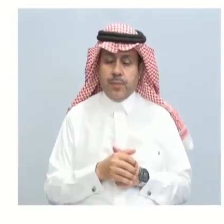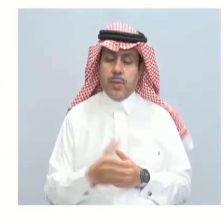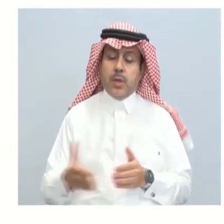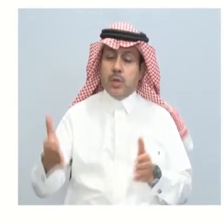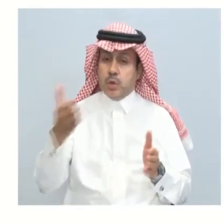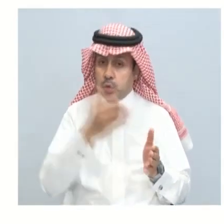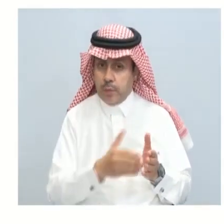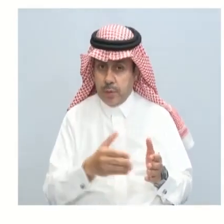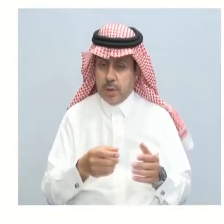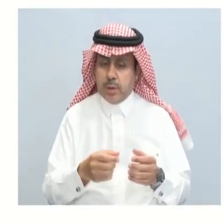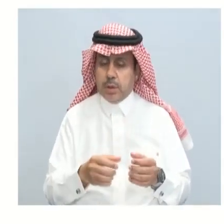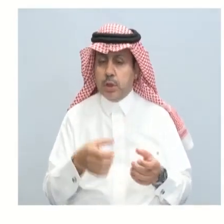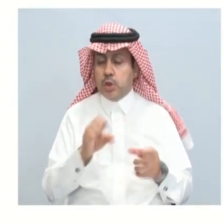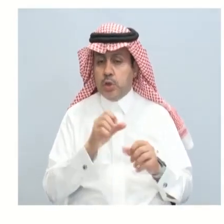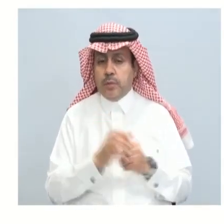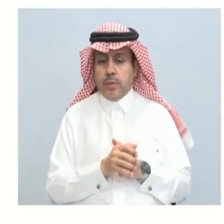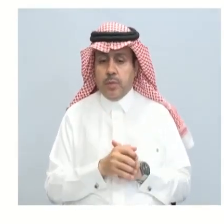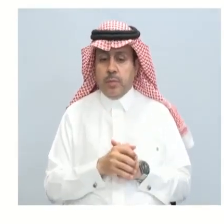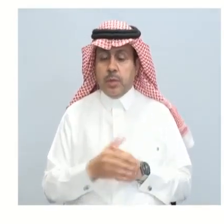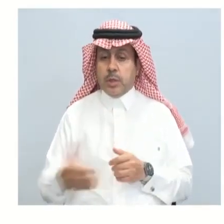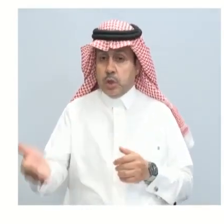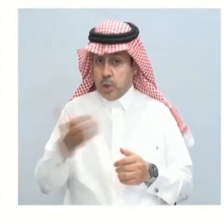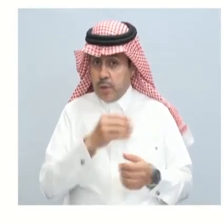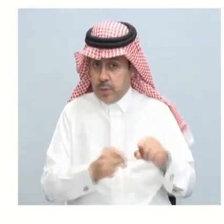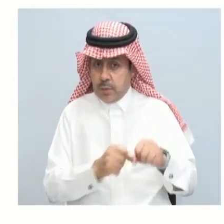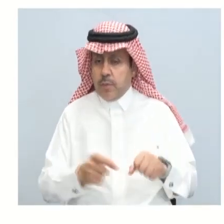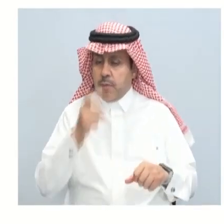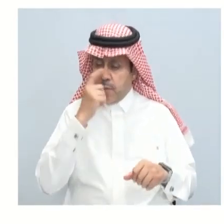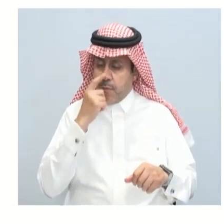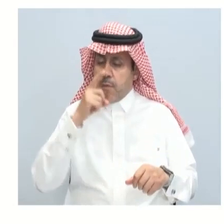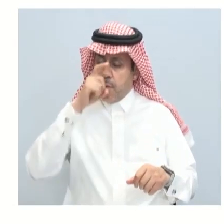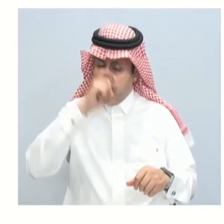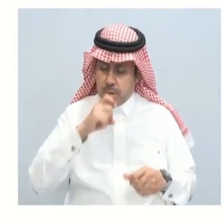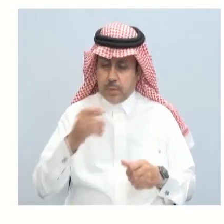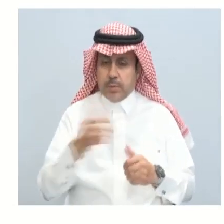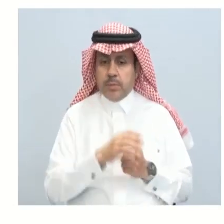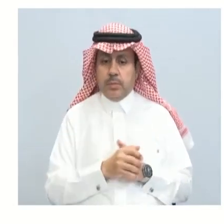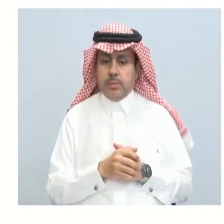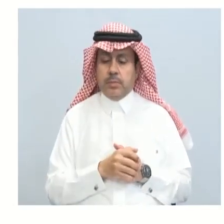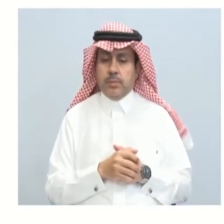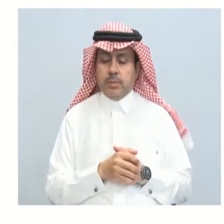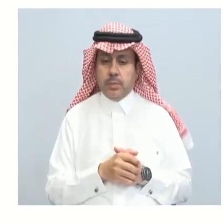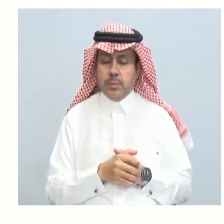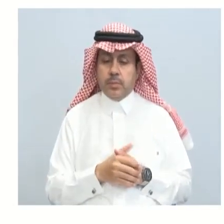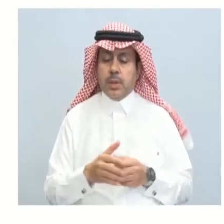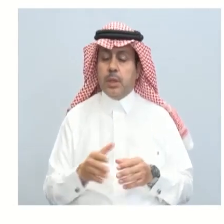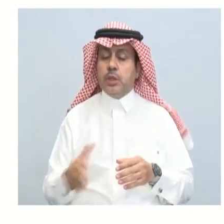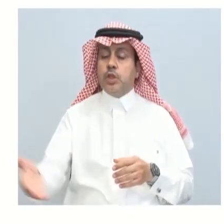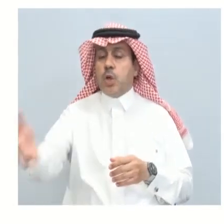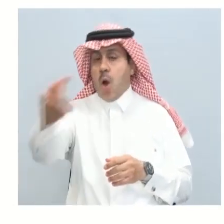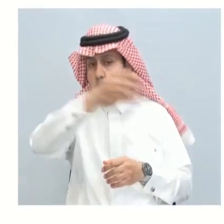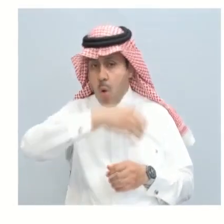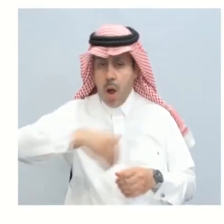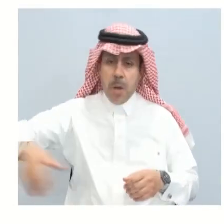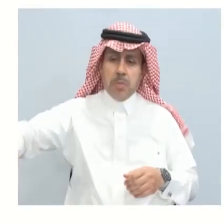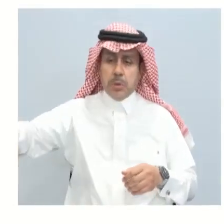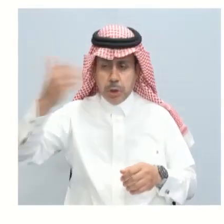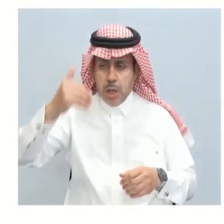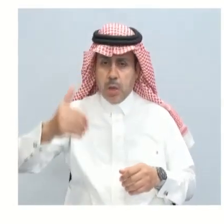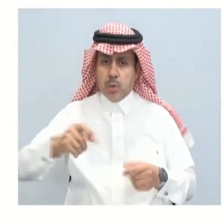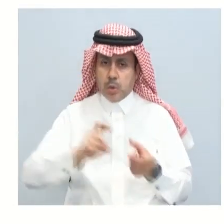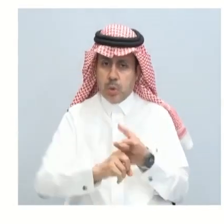فليات اما اذا كانت الدعوه عامه من غير تخصيص لشخص بعينه